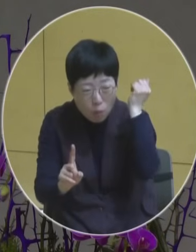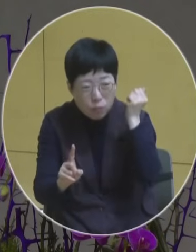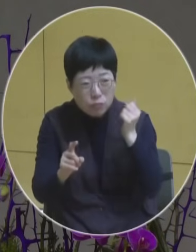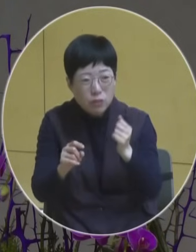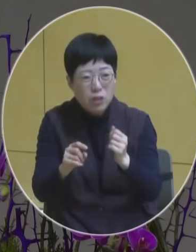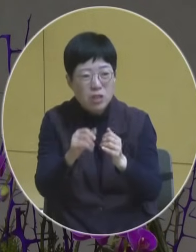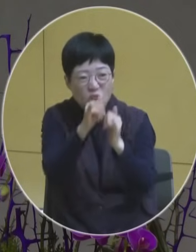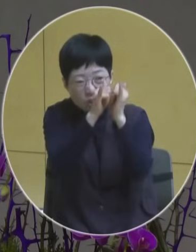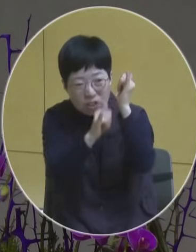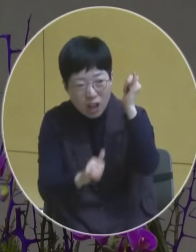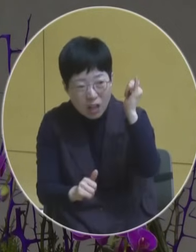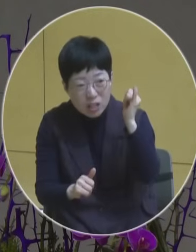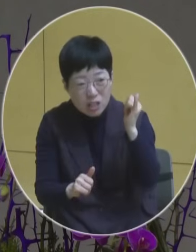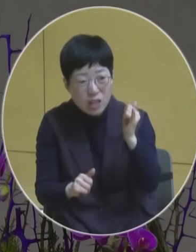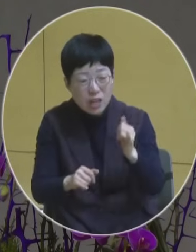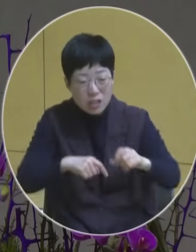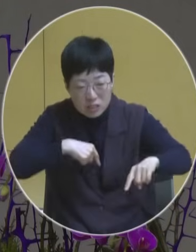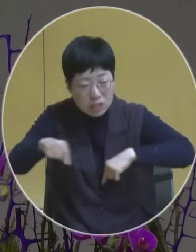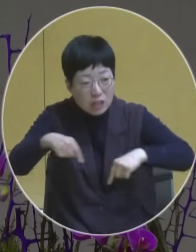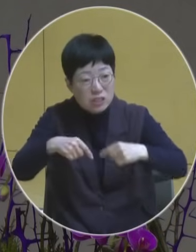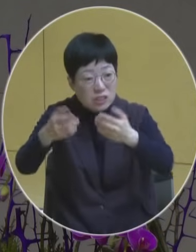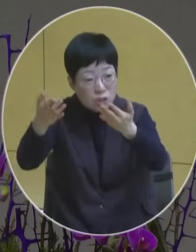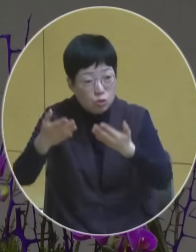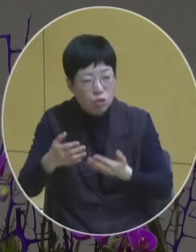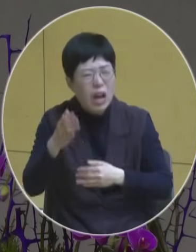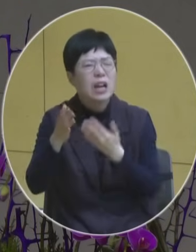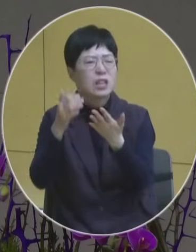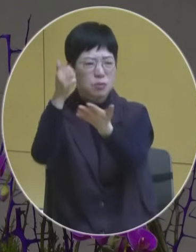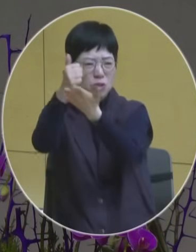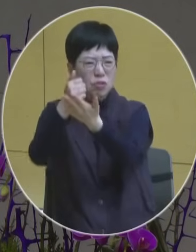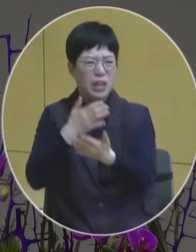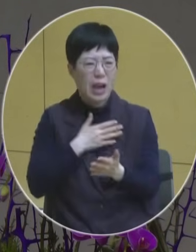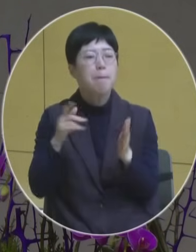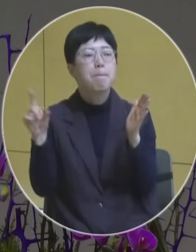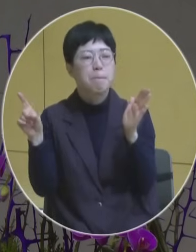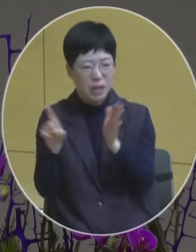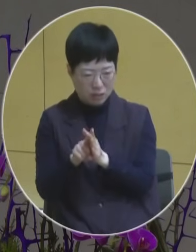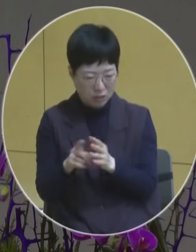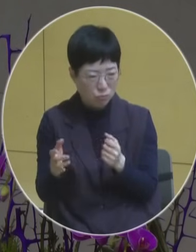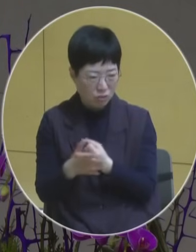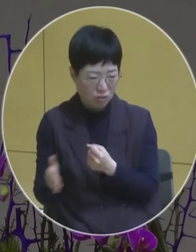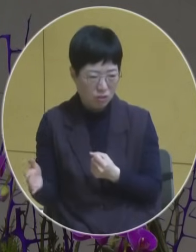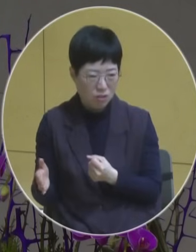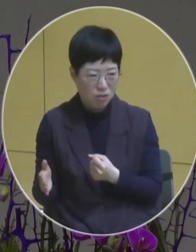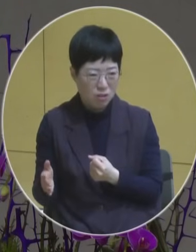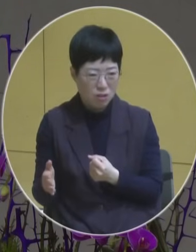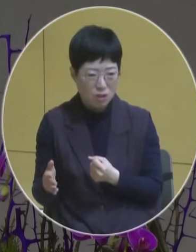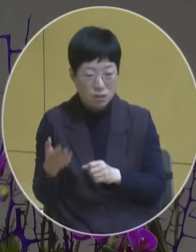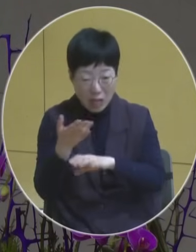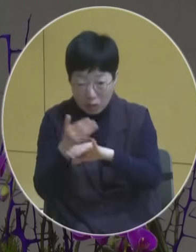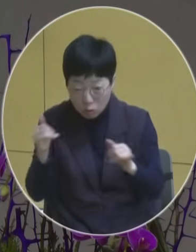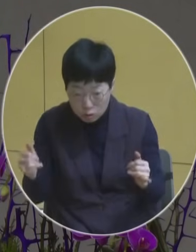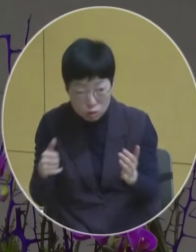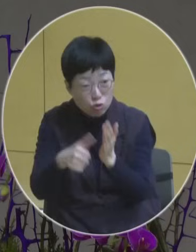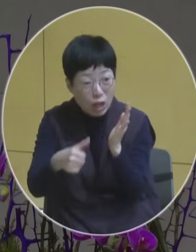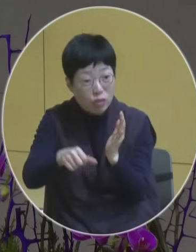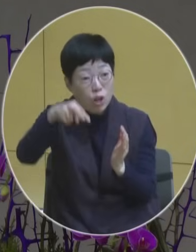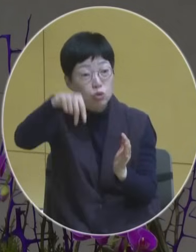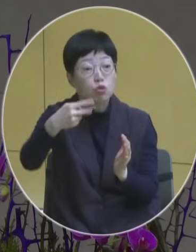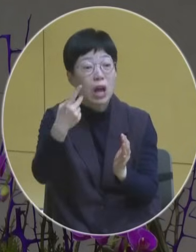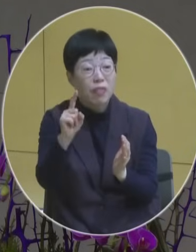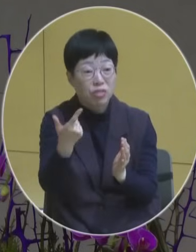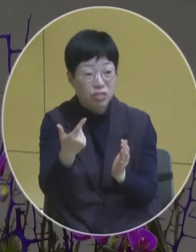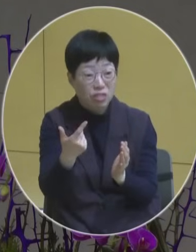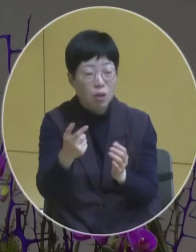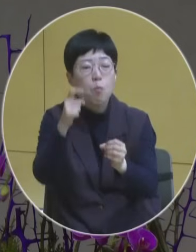역사를 궁극적으로 주장하시는 분은 하나님이시라는 것을 내가 믿기 때문에 다른 것이 수단이 되지